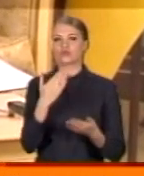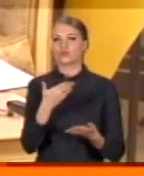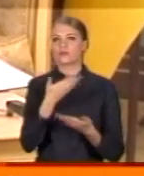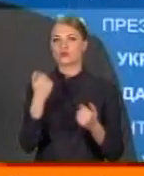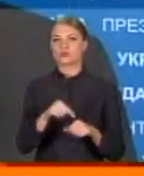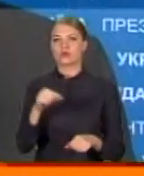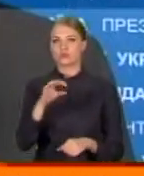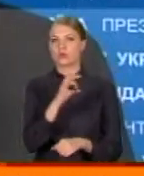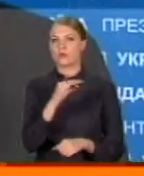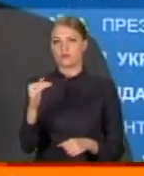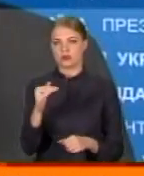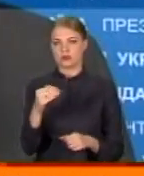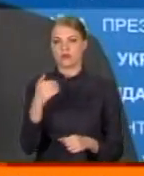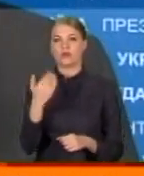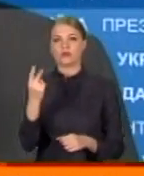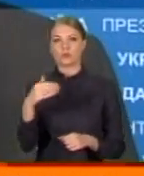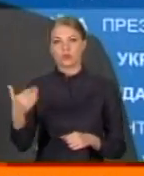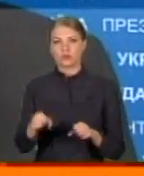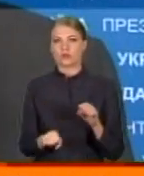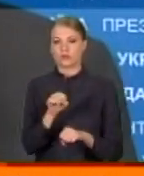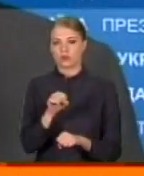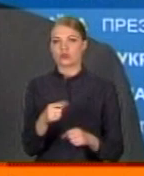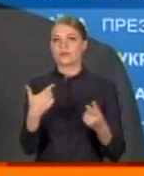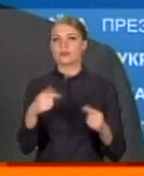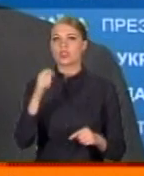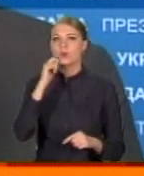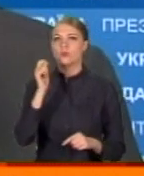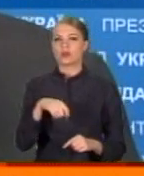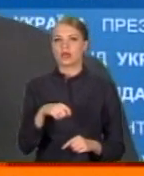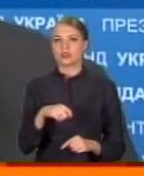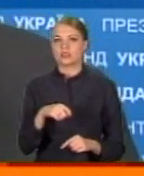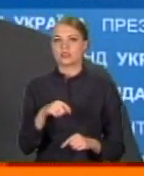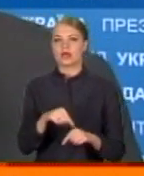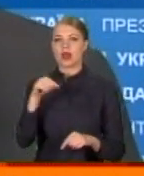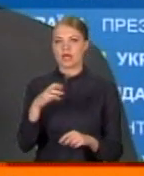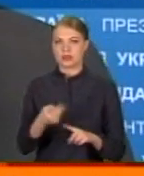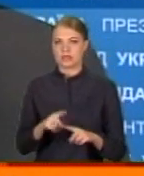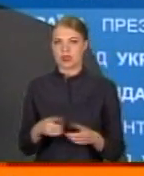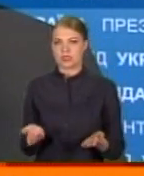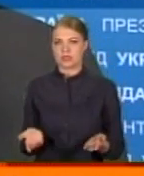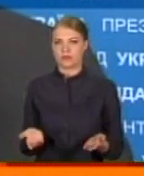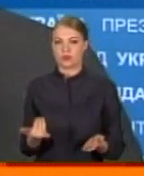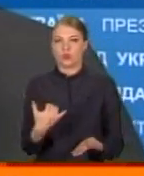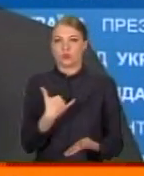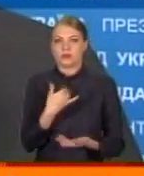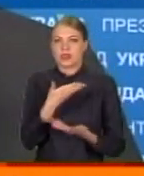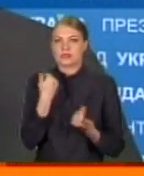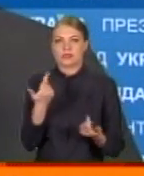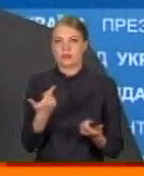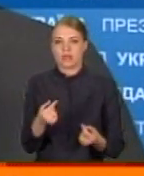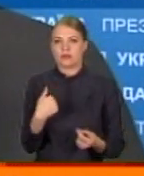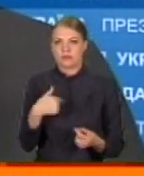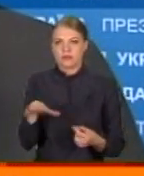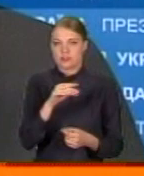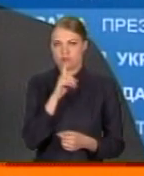відсутності реакції офіційного Києва. Та сторона порушила. Де українські ці саме реакції на це? У нас нема даже. Ми